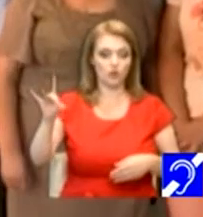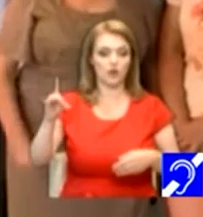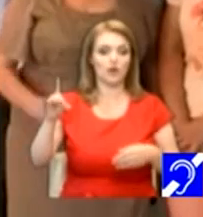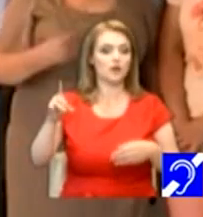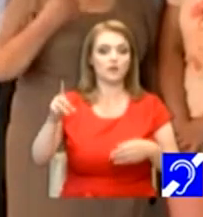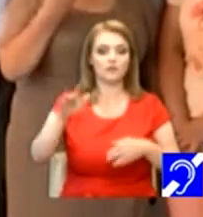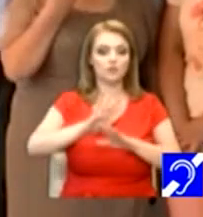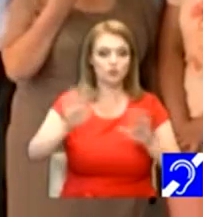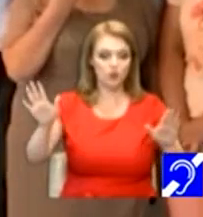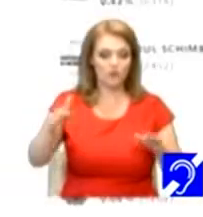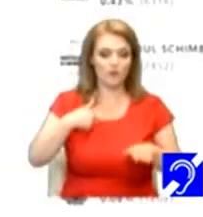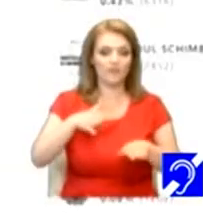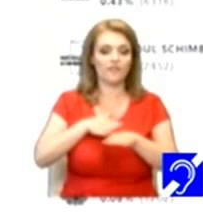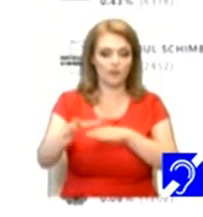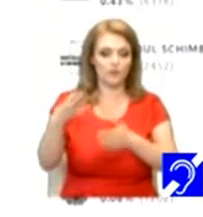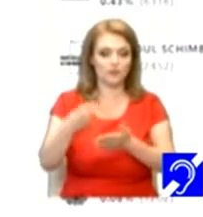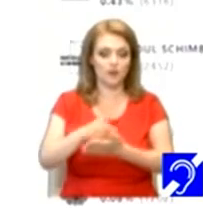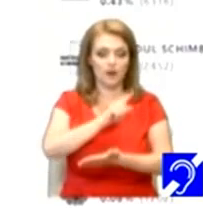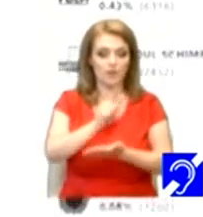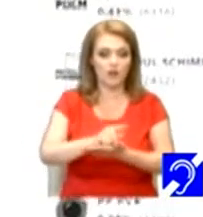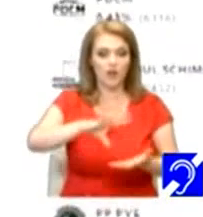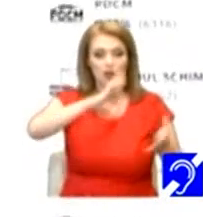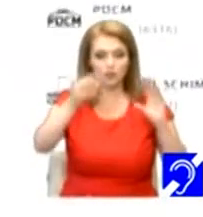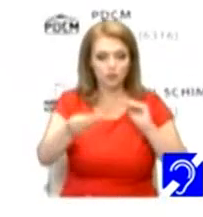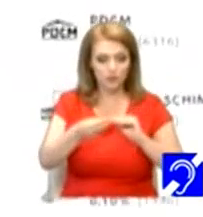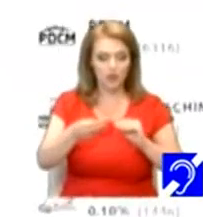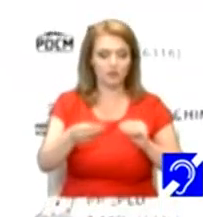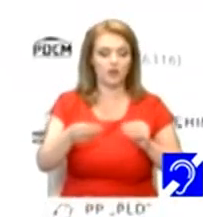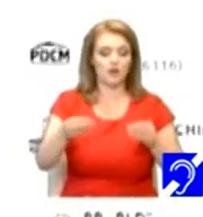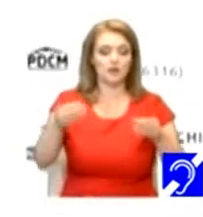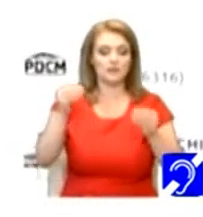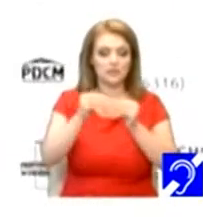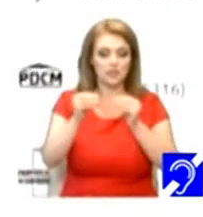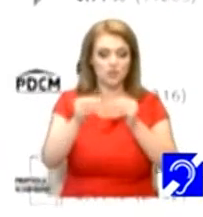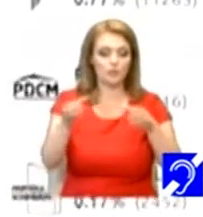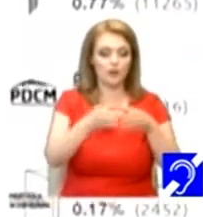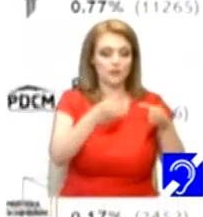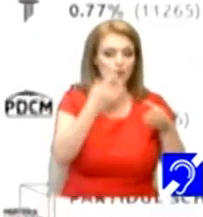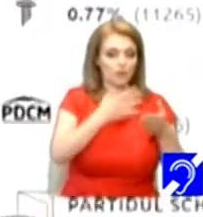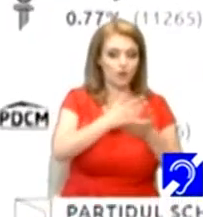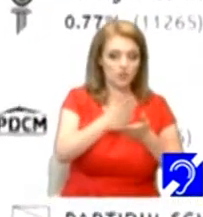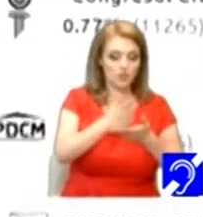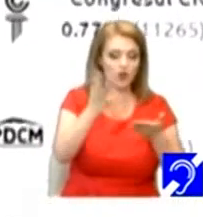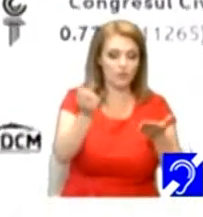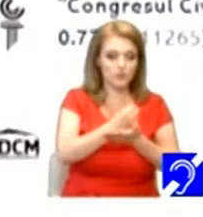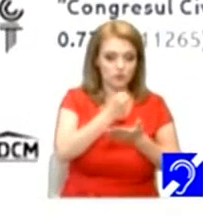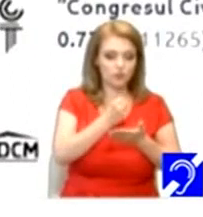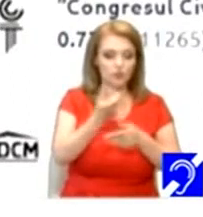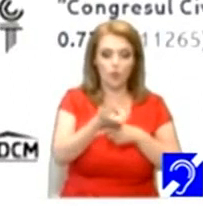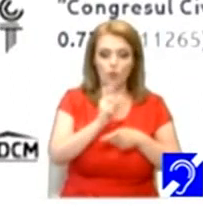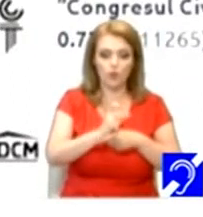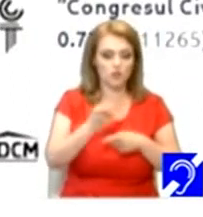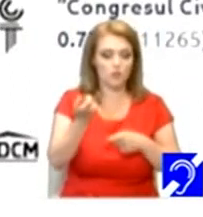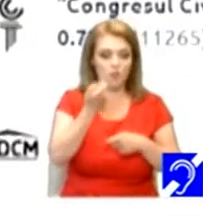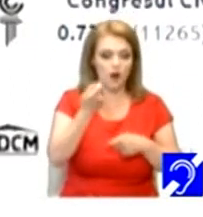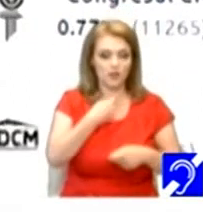Moldova. Misiune îndeplinită. În total, 10 formațiuni politice au primit mai puține voturi chiar decât numărul minim de membri pe care trebuia